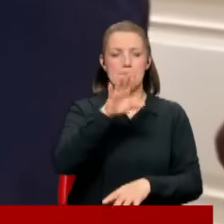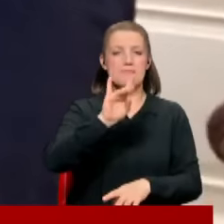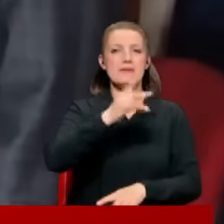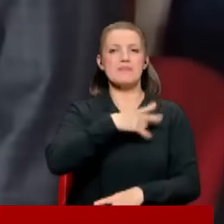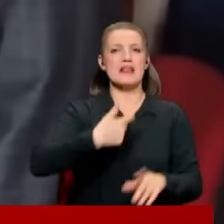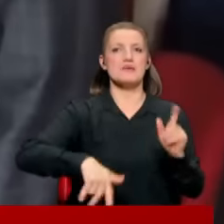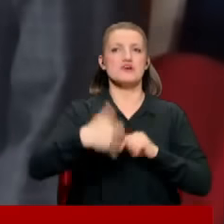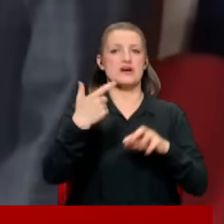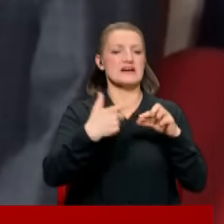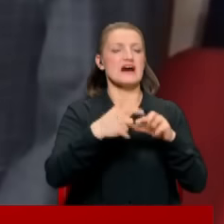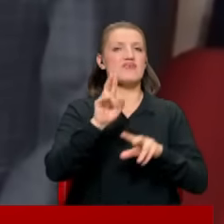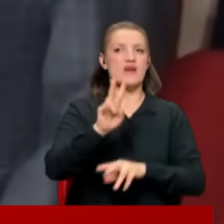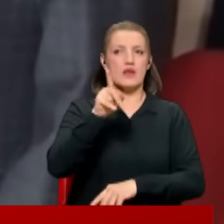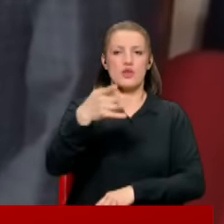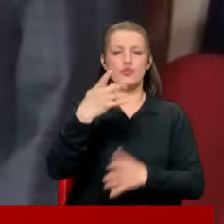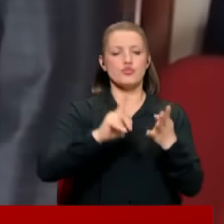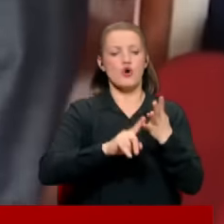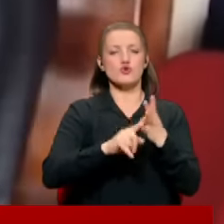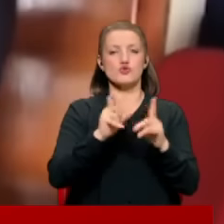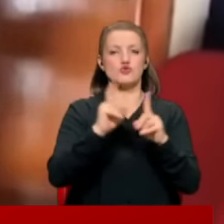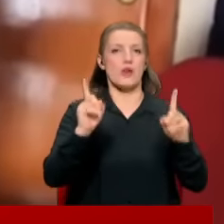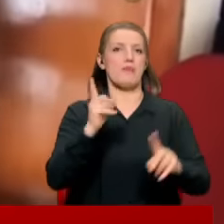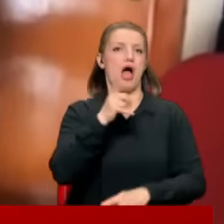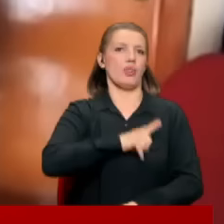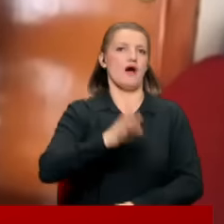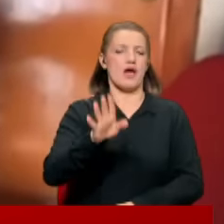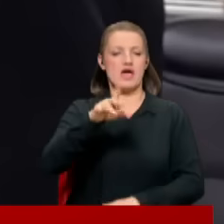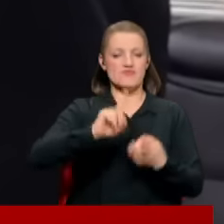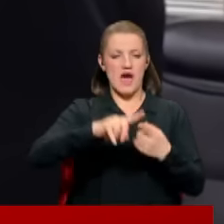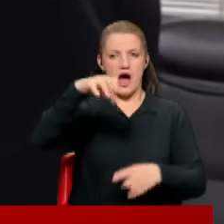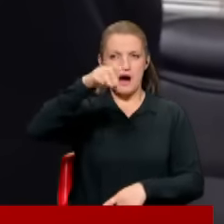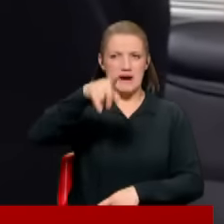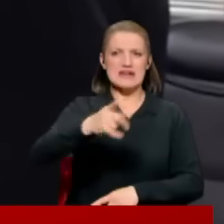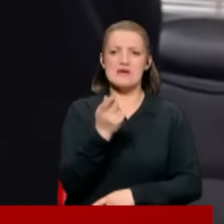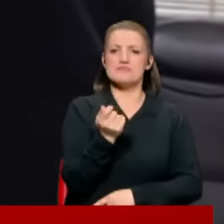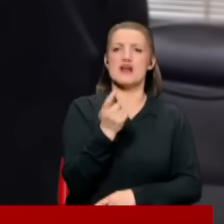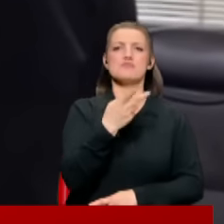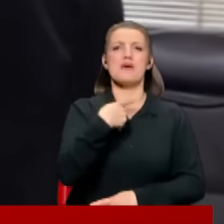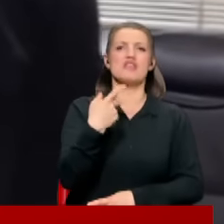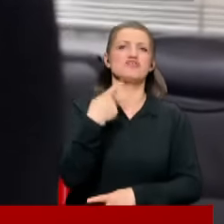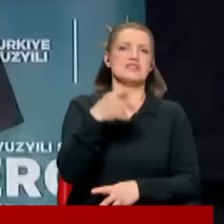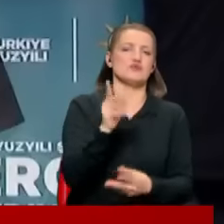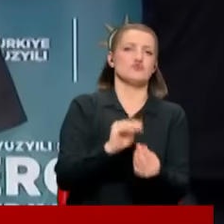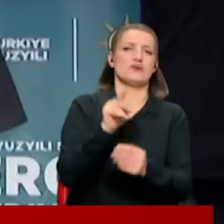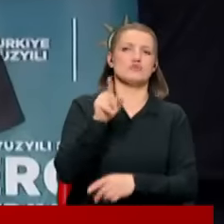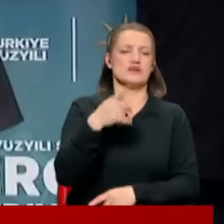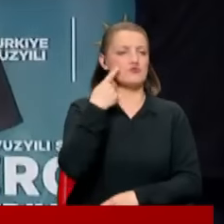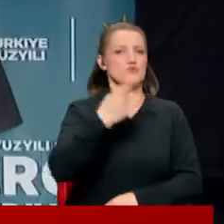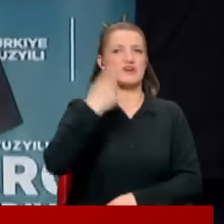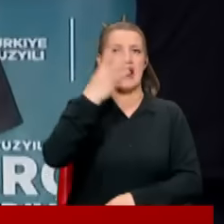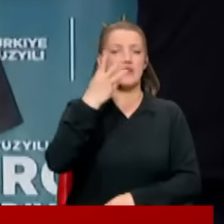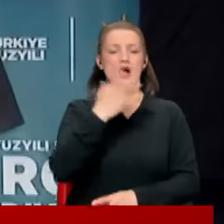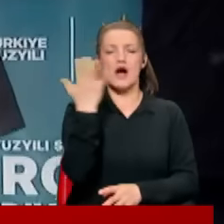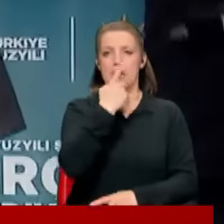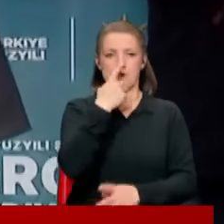belediye başkanı Rafet Vergili 4. dönemde de aday ve AK Parti'yi rantçı belediyecilikle suçlamıştı. Erdoğan